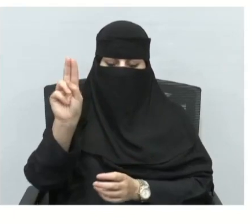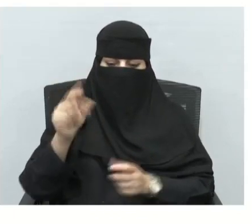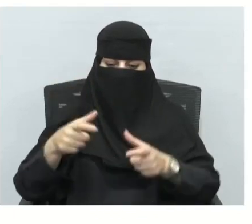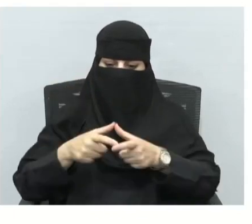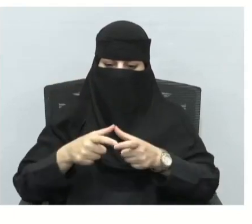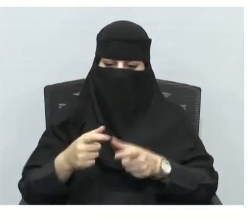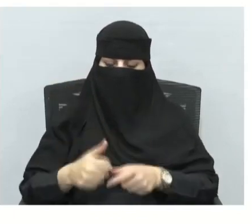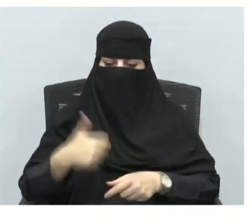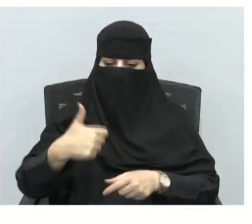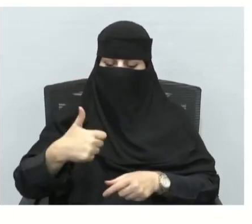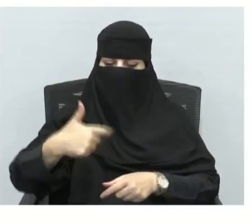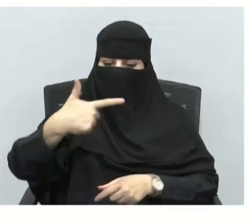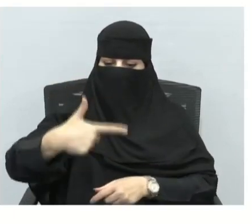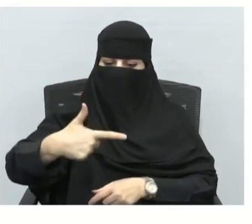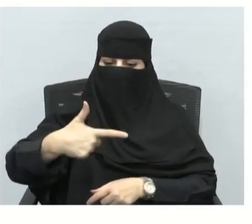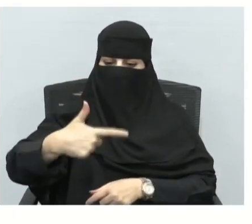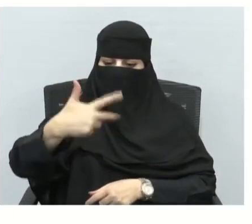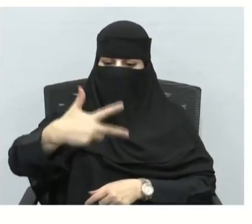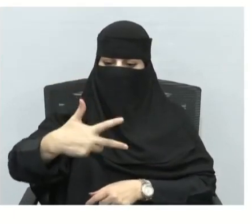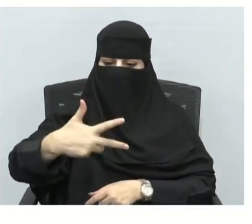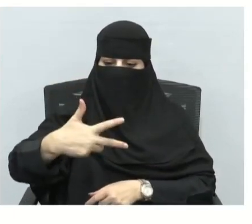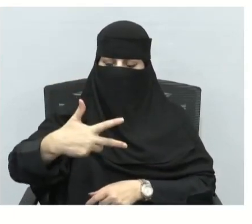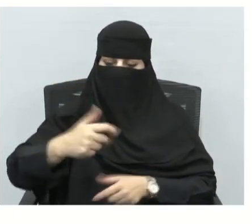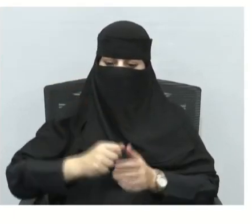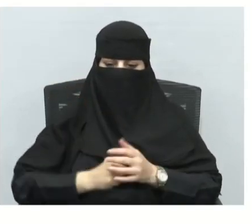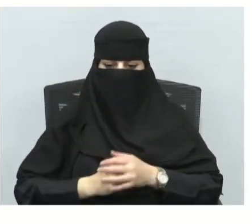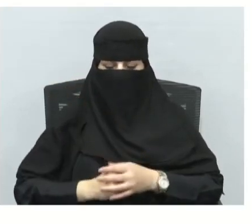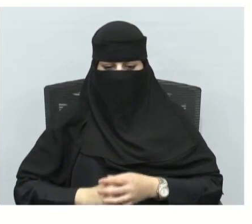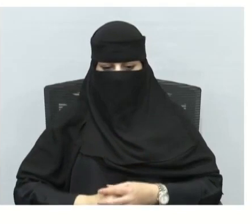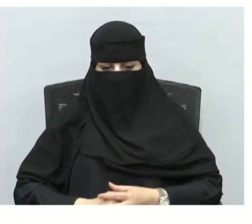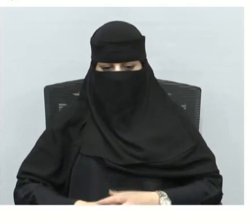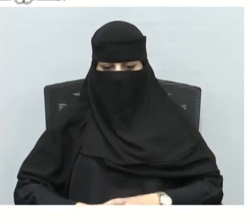الاول والثاني والثالث